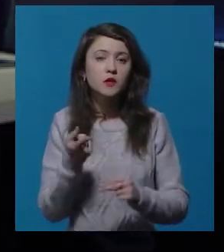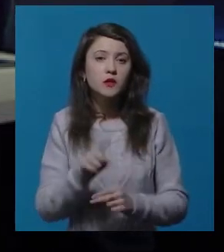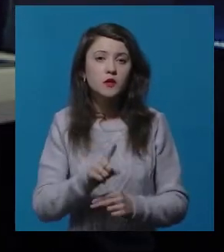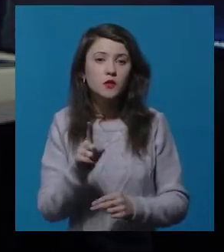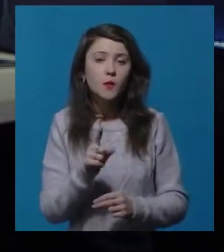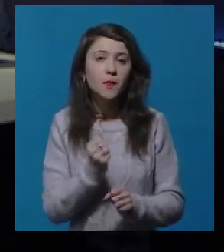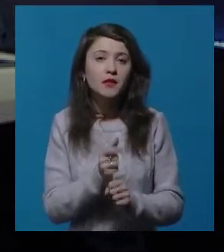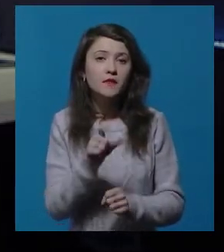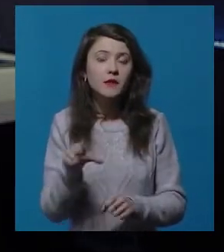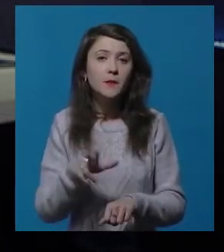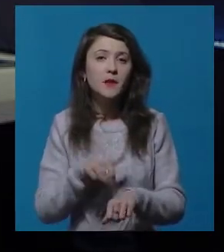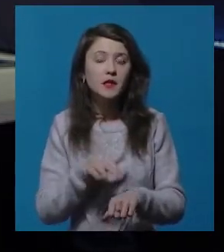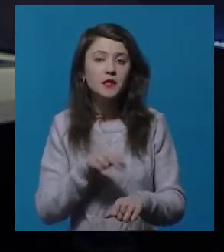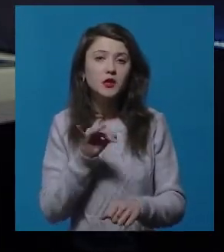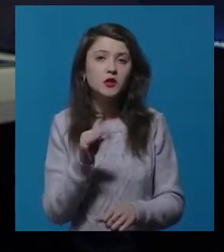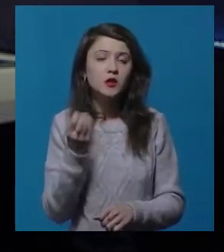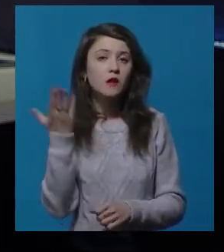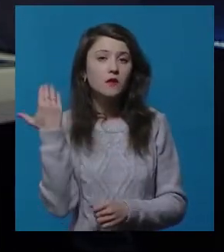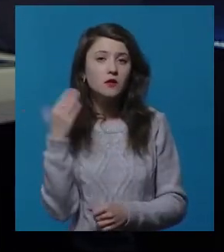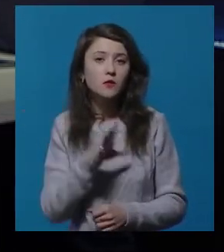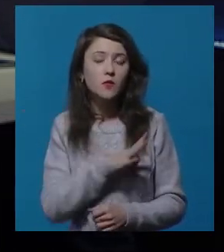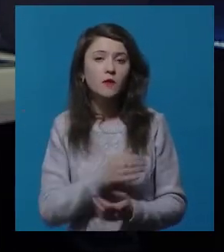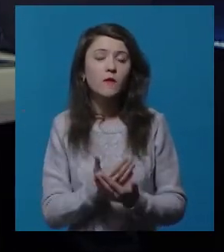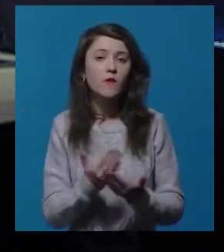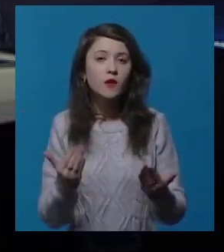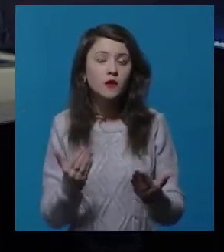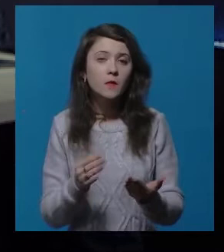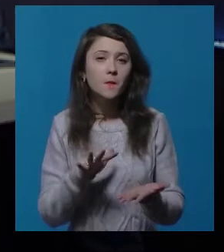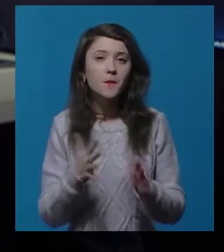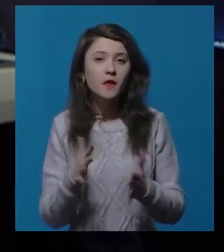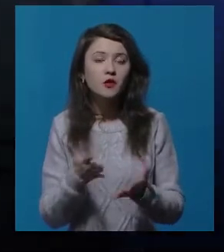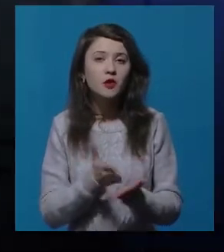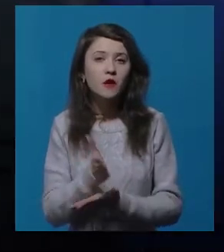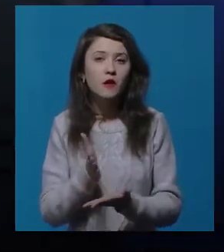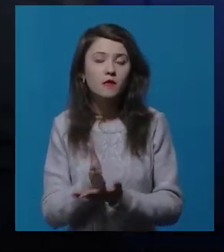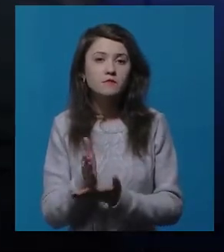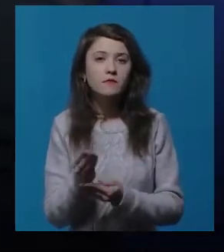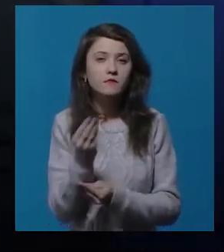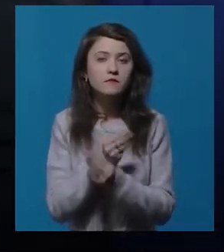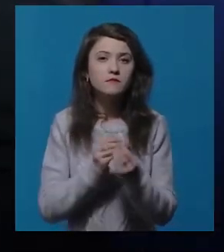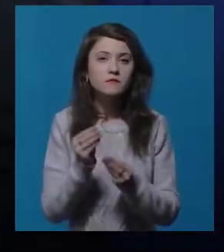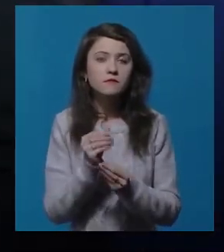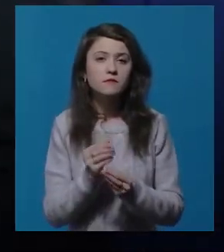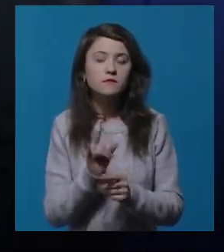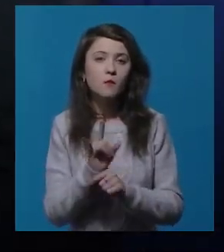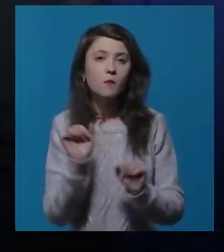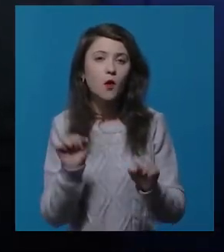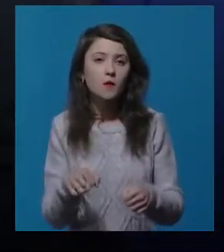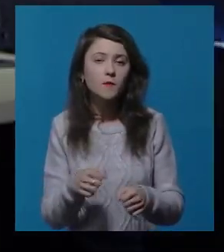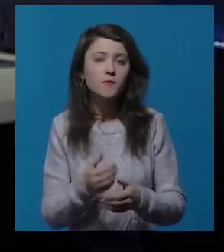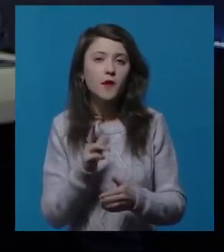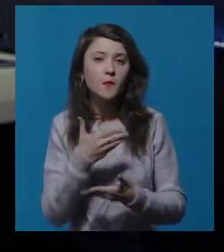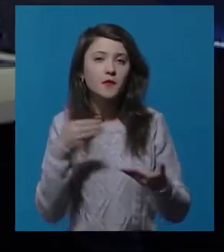працівники міліції ще тоді, вони певними шляхами, маніпулюванням і так далі могли, ми знаємо,